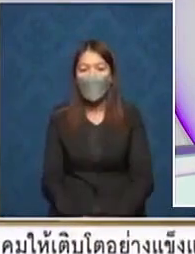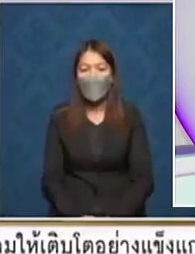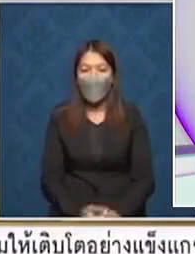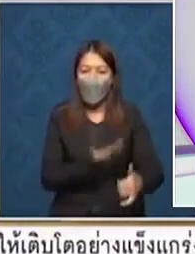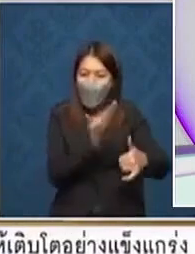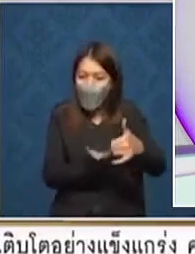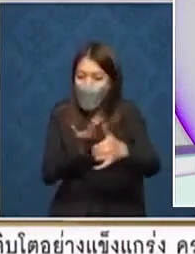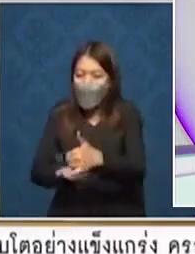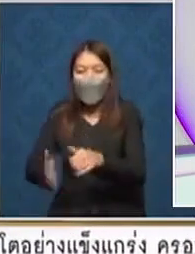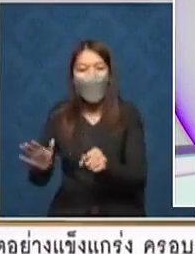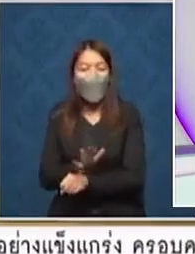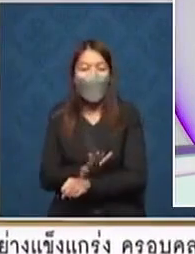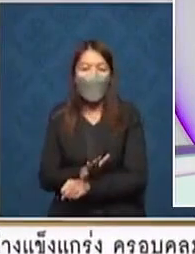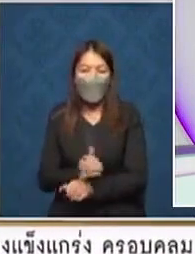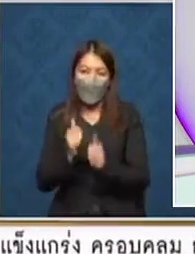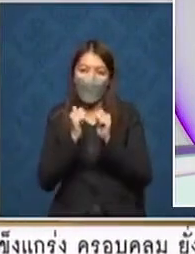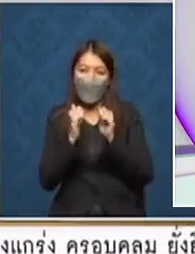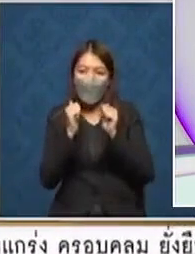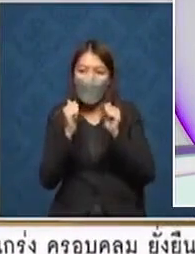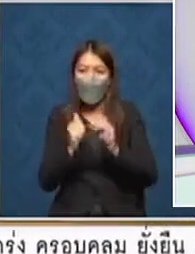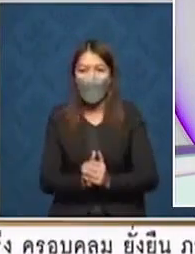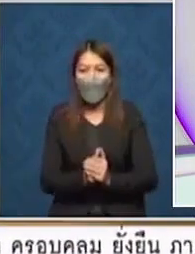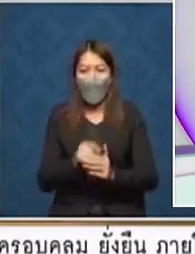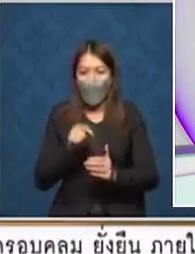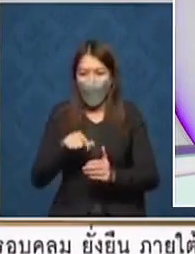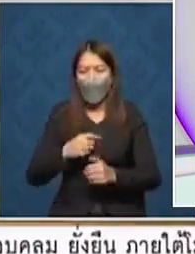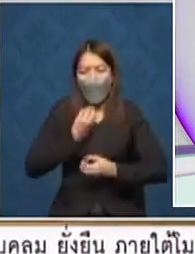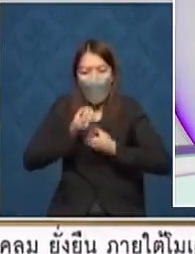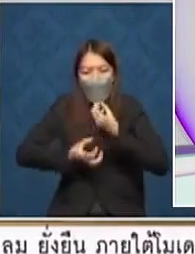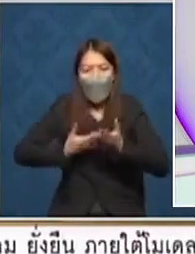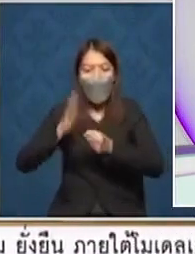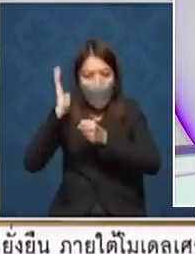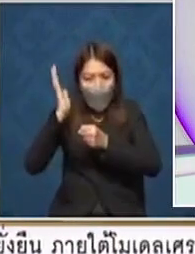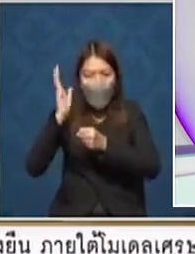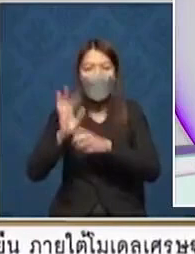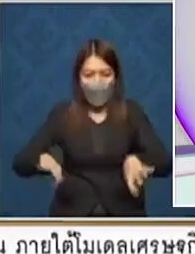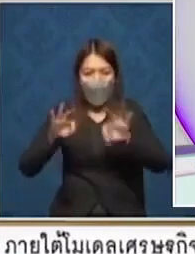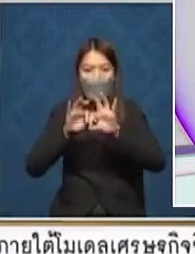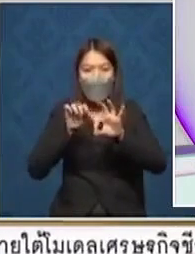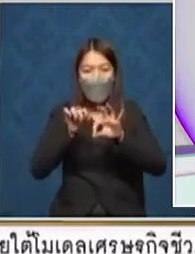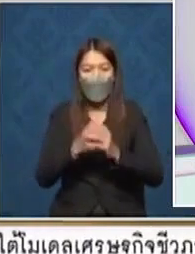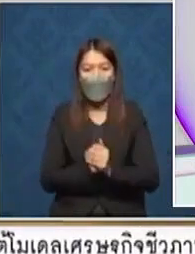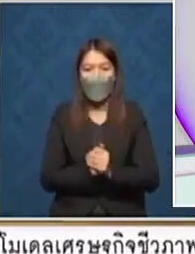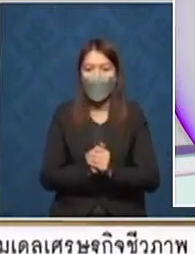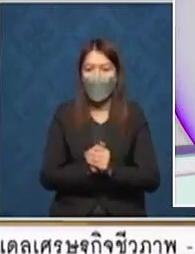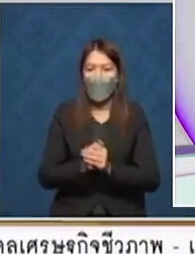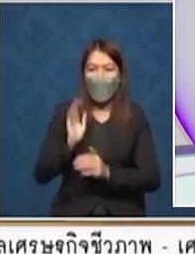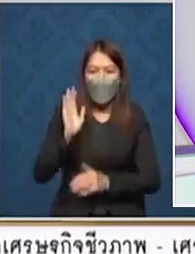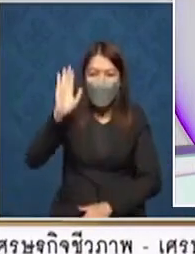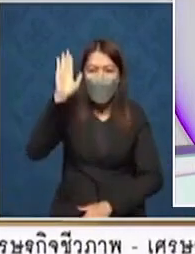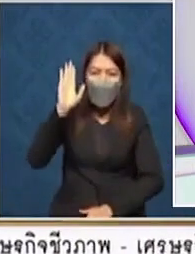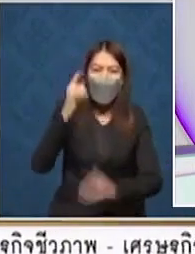ประชencialแบบพร escapeหรอจ้องแต่จะขอนับอประชício เพื่อให้สพาลมจากนั้นฐานชวก็